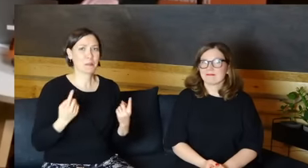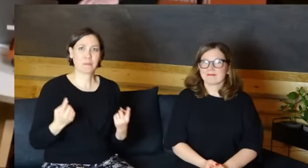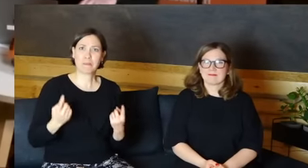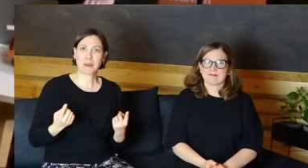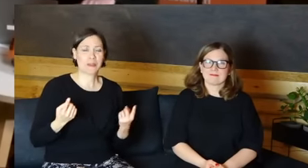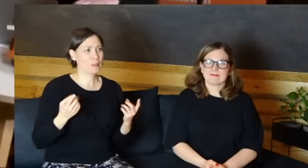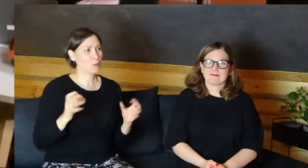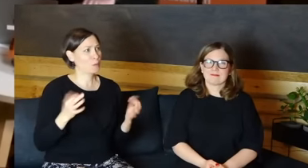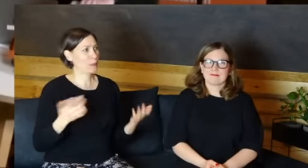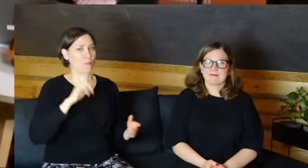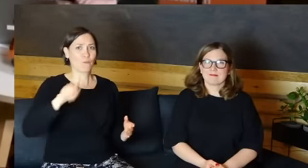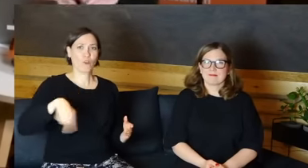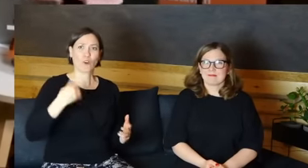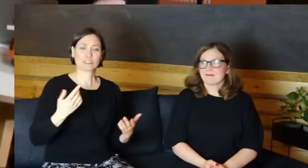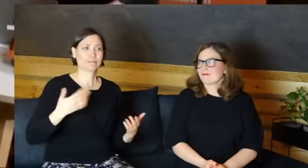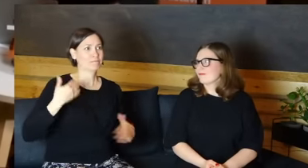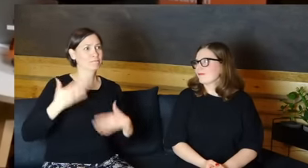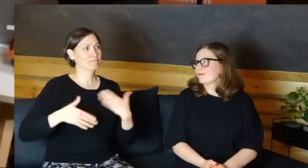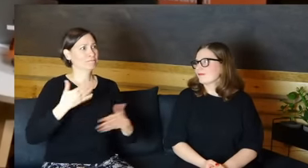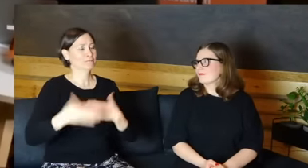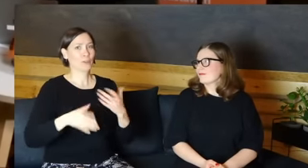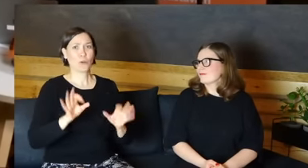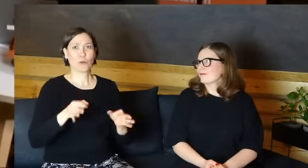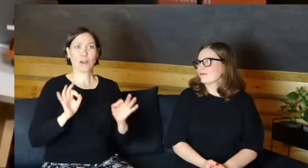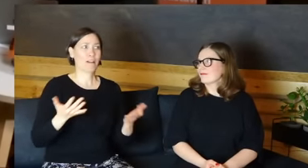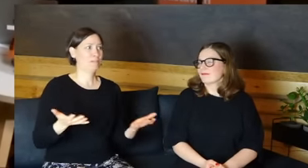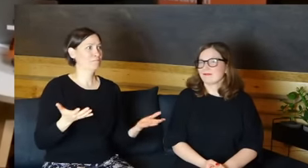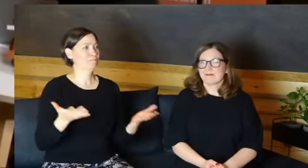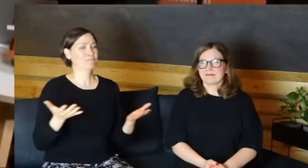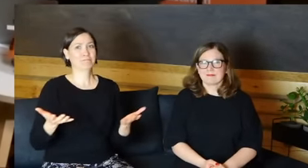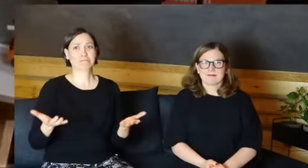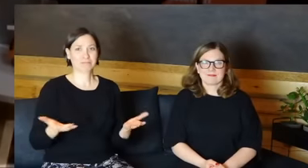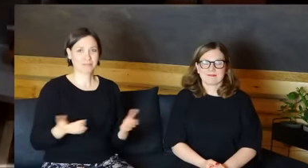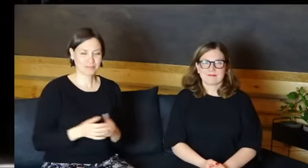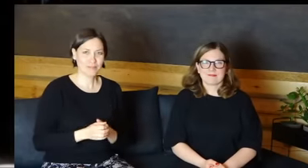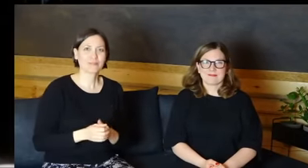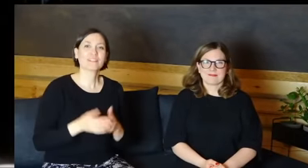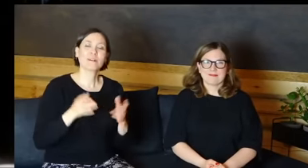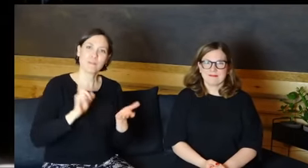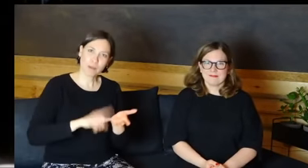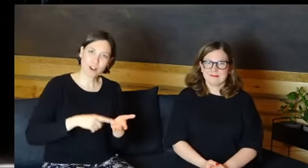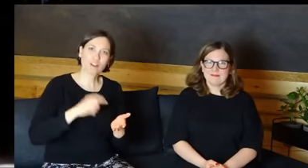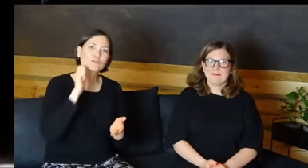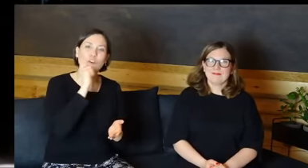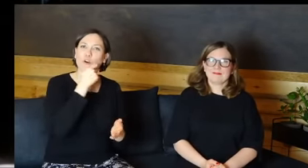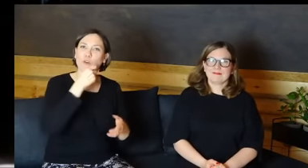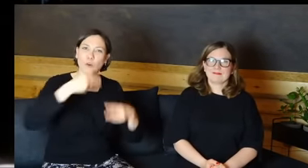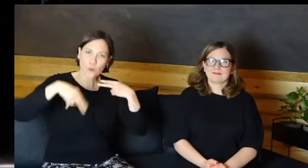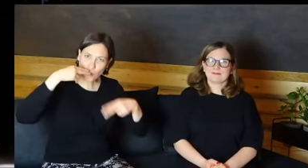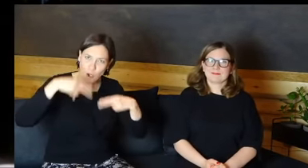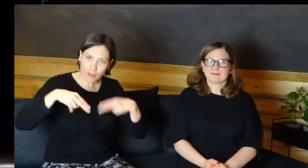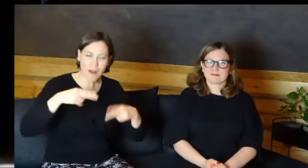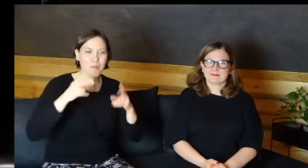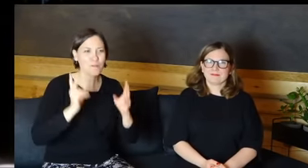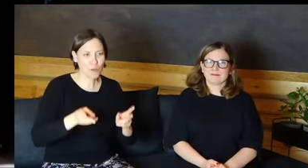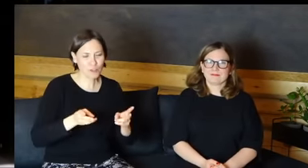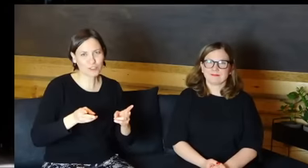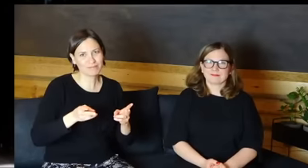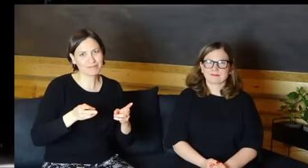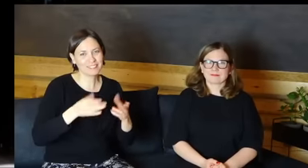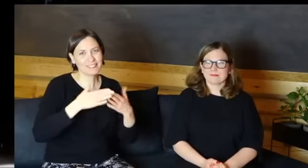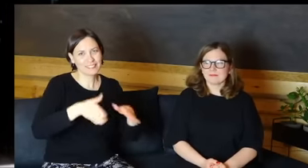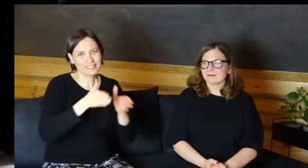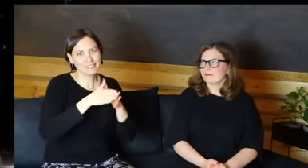niin kuin mennään. Ja on jouduttu sitten tämä jouluruokailukin järjestämään tällä tavalla,